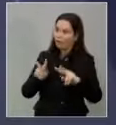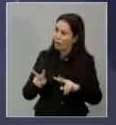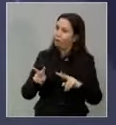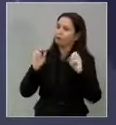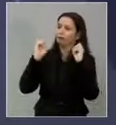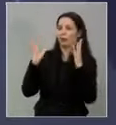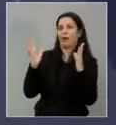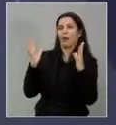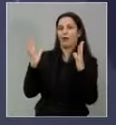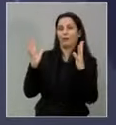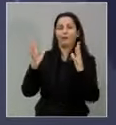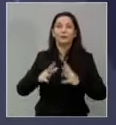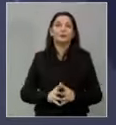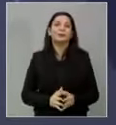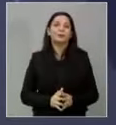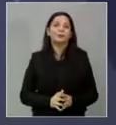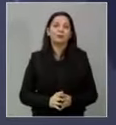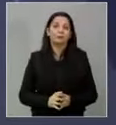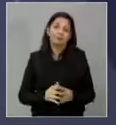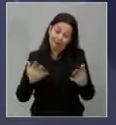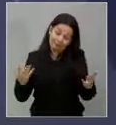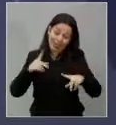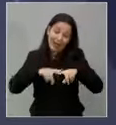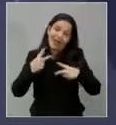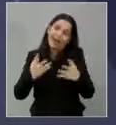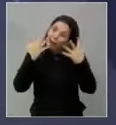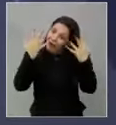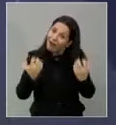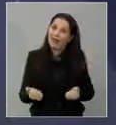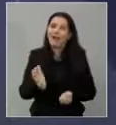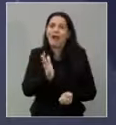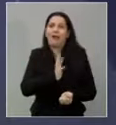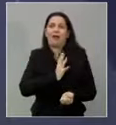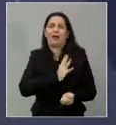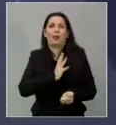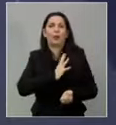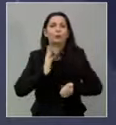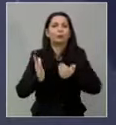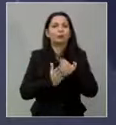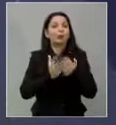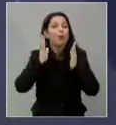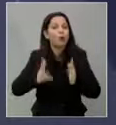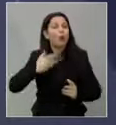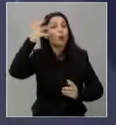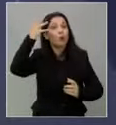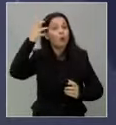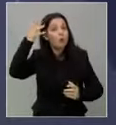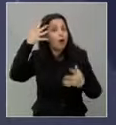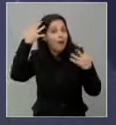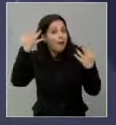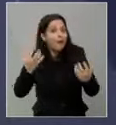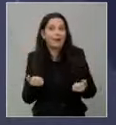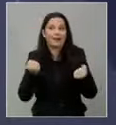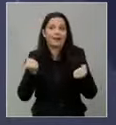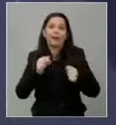Η πατρίδα μας έχει το ανθρώπινο κεφάλαιο να δημιουργήσει μια οικονομία βασισμένη στη γνώση.